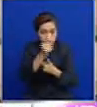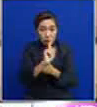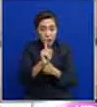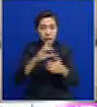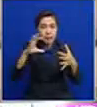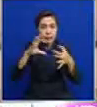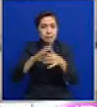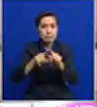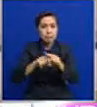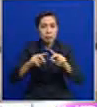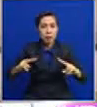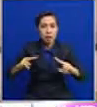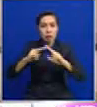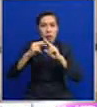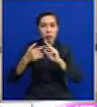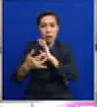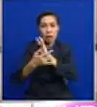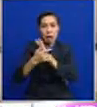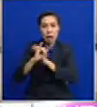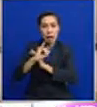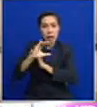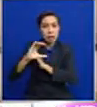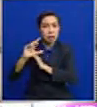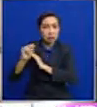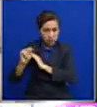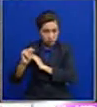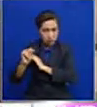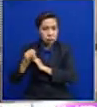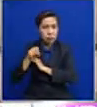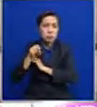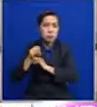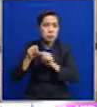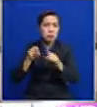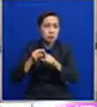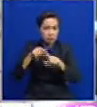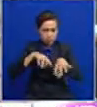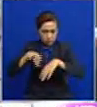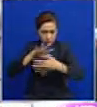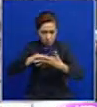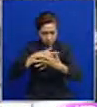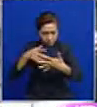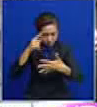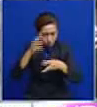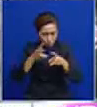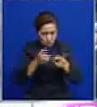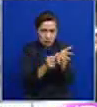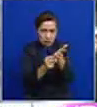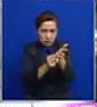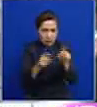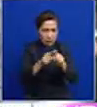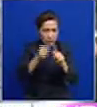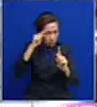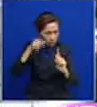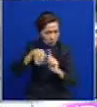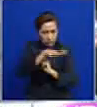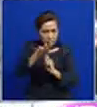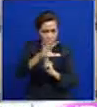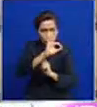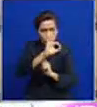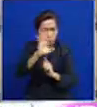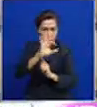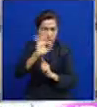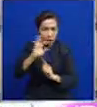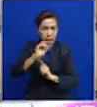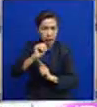ของกระทรวงเทคโนโลยีสารสนเทศและการสื่อสารหรือว่า ICT เตรียมเสนอแนวทางการแก้ไขปัญหาคลื่นความถี่900เมกะเ